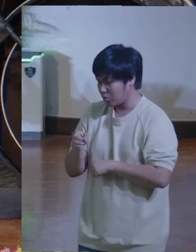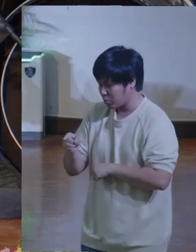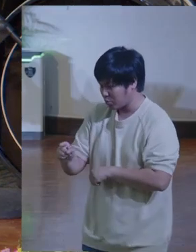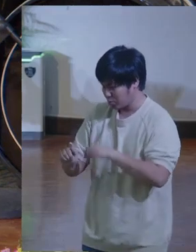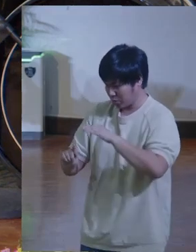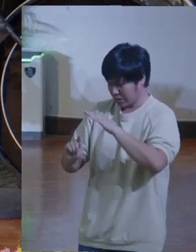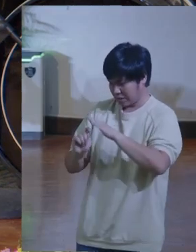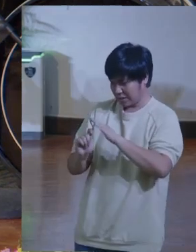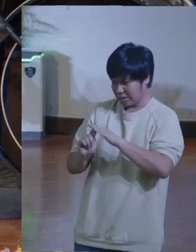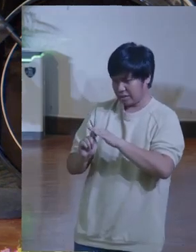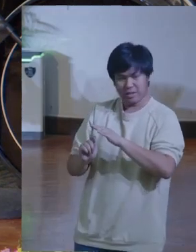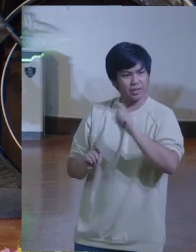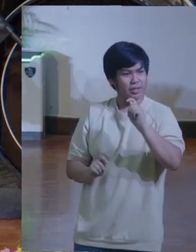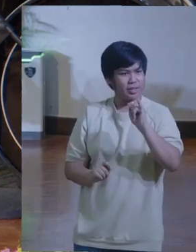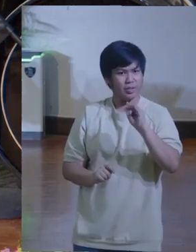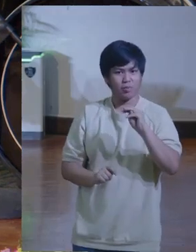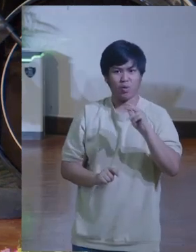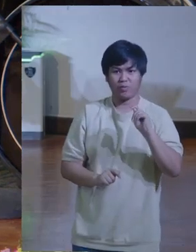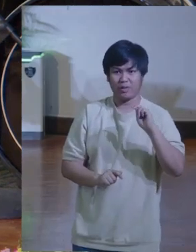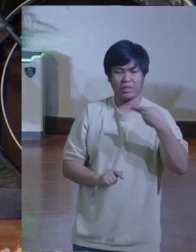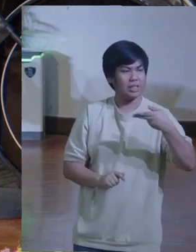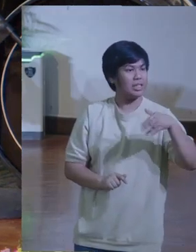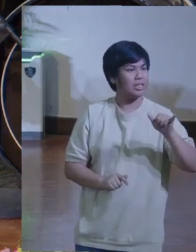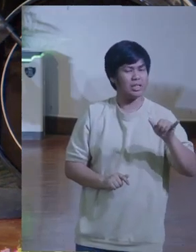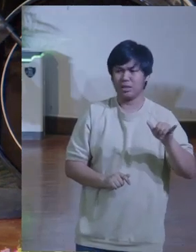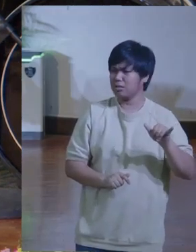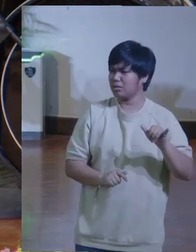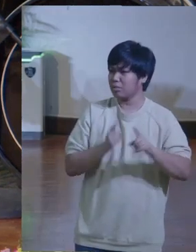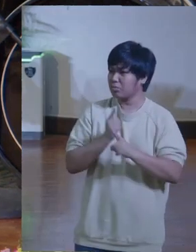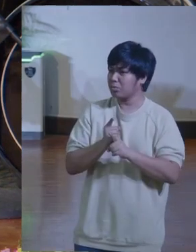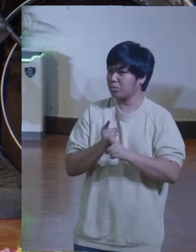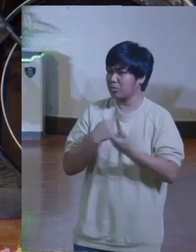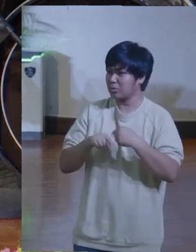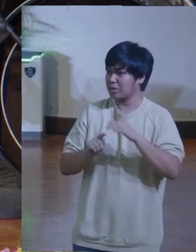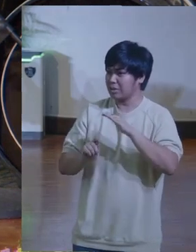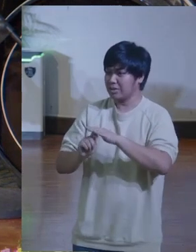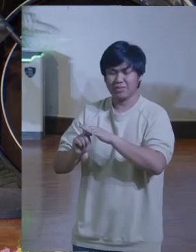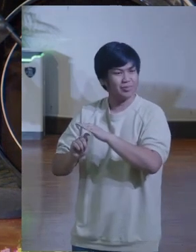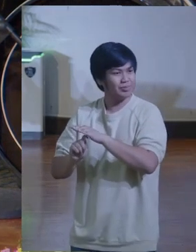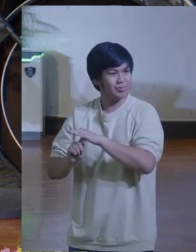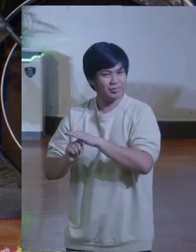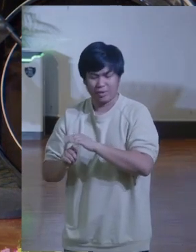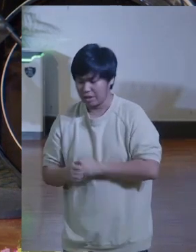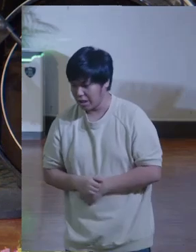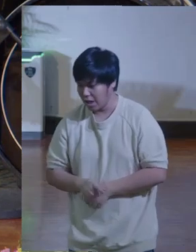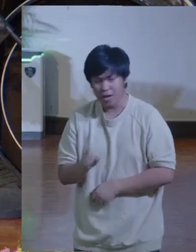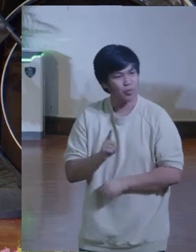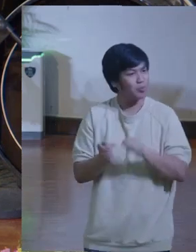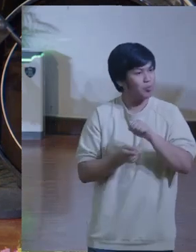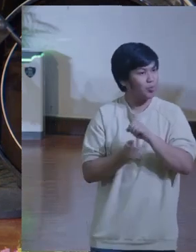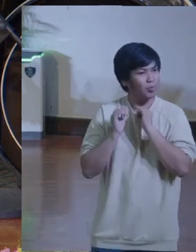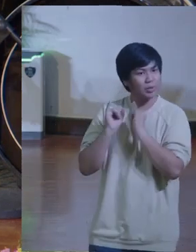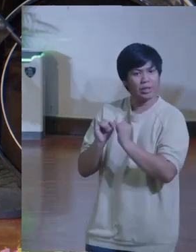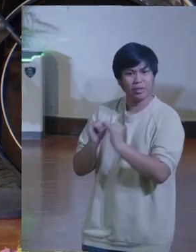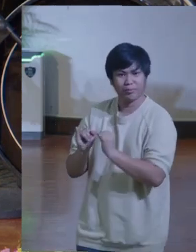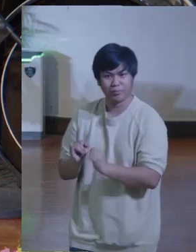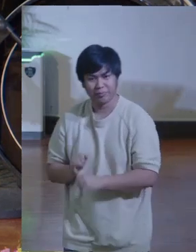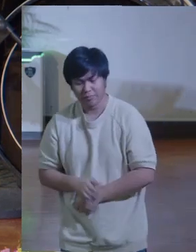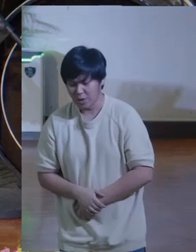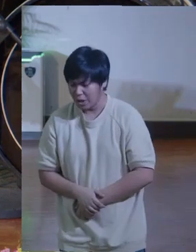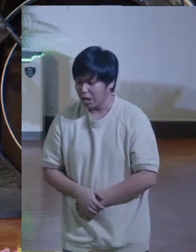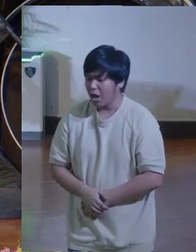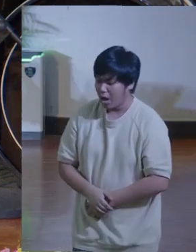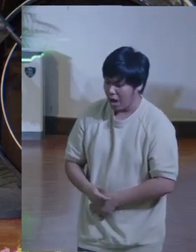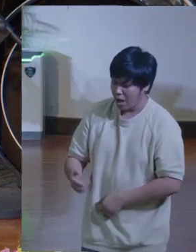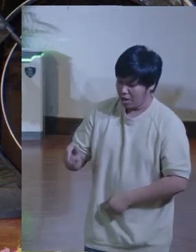unang sulat kay Timoteo, 1 Timothy chapter 2, verse 5. For